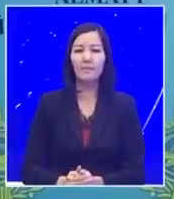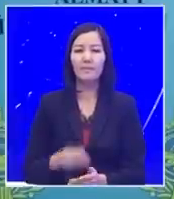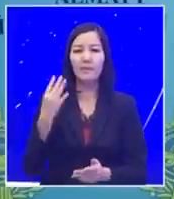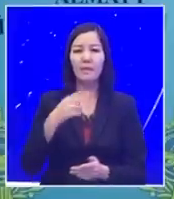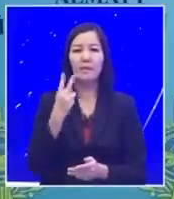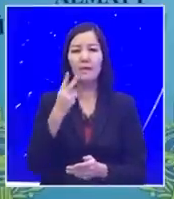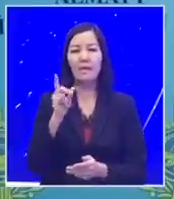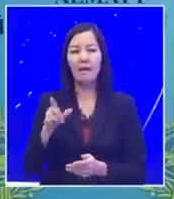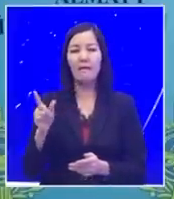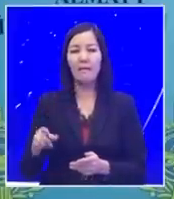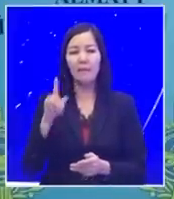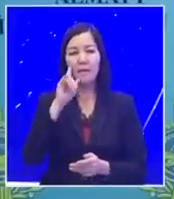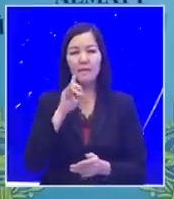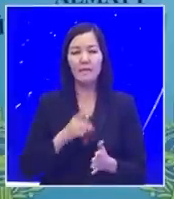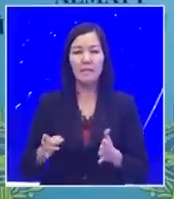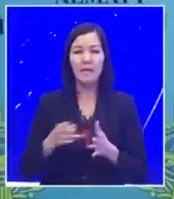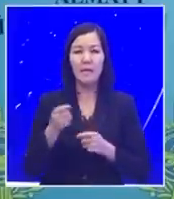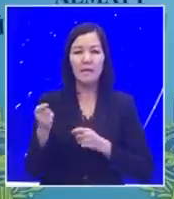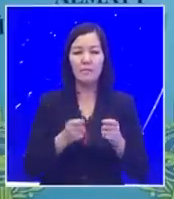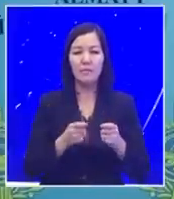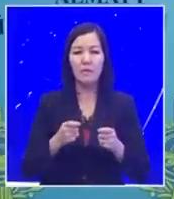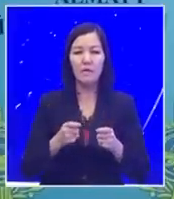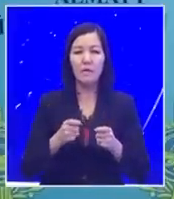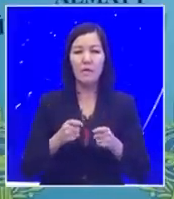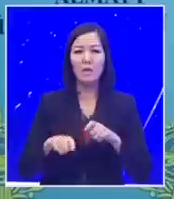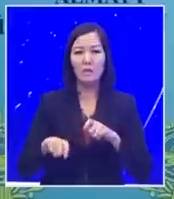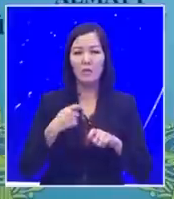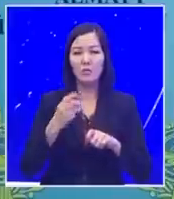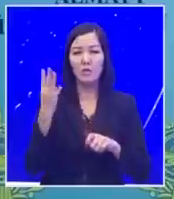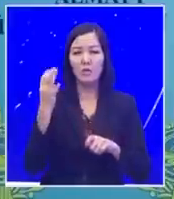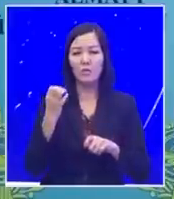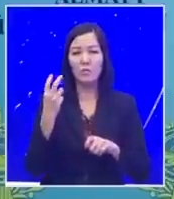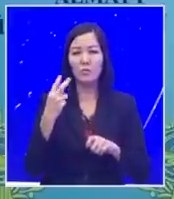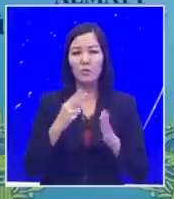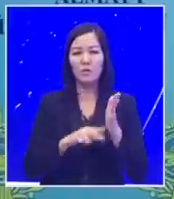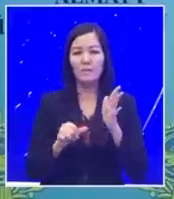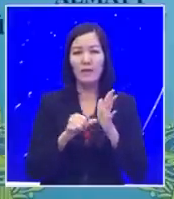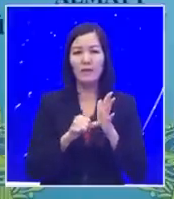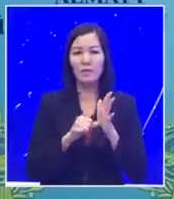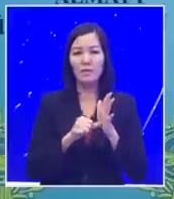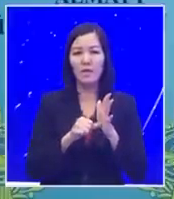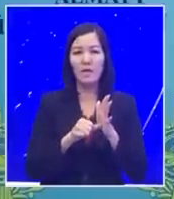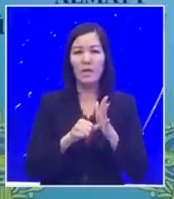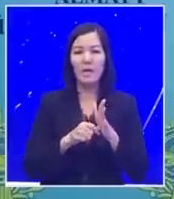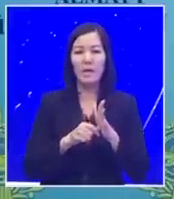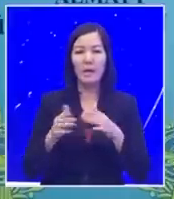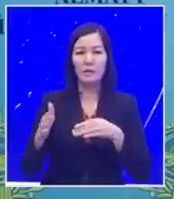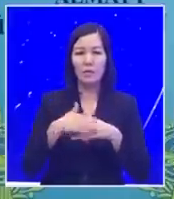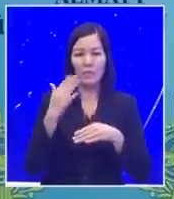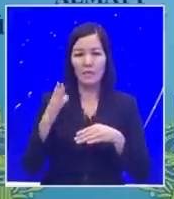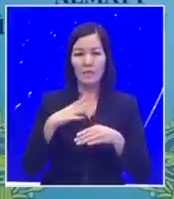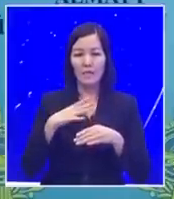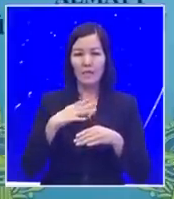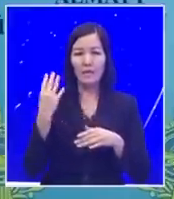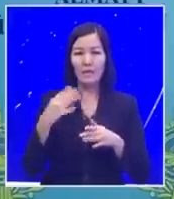42 адам Қазақстан Республикасының әкімшілік құқық бұзушылық туралы кодексінің 476 бабына сәйкес әкімшілік жауапкершілікке тартылған. Оның